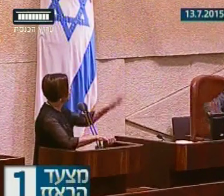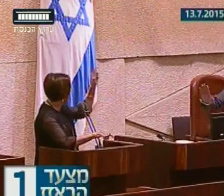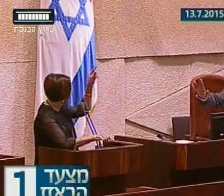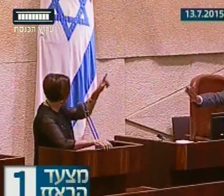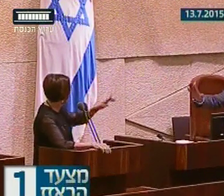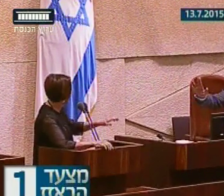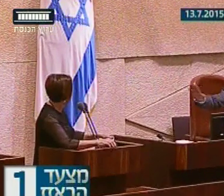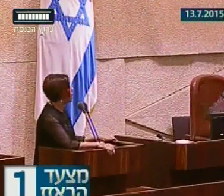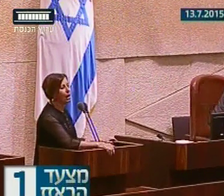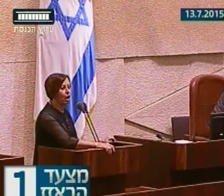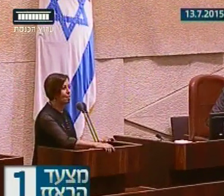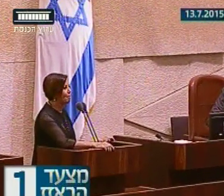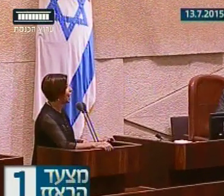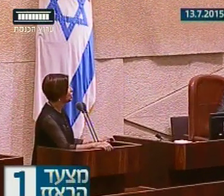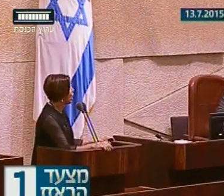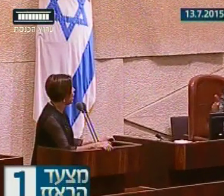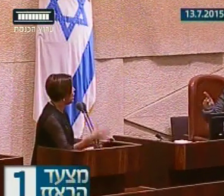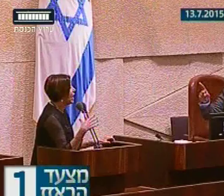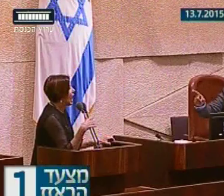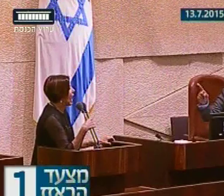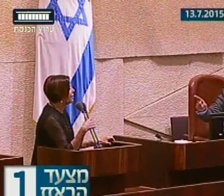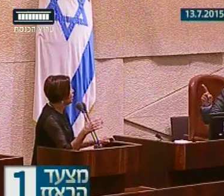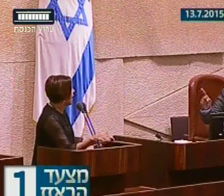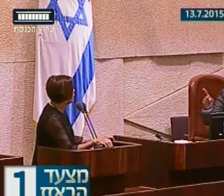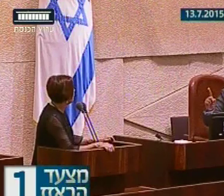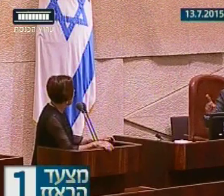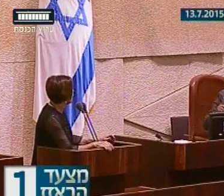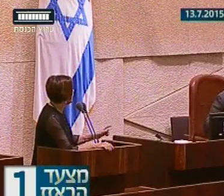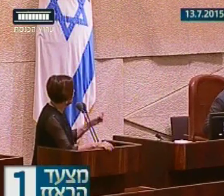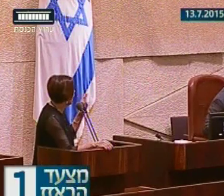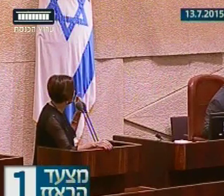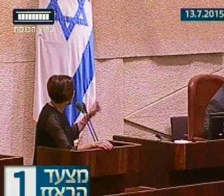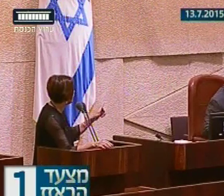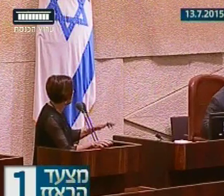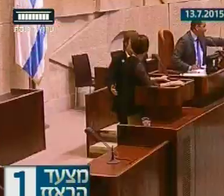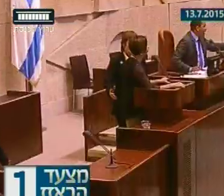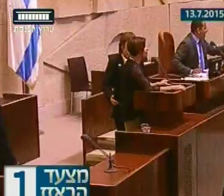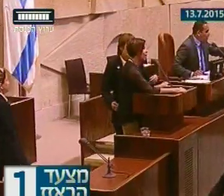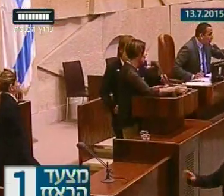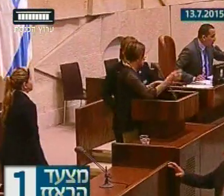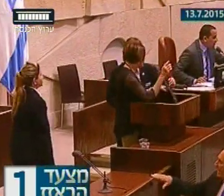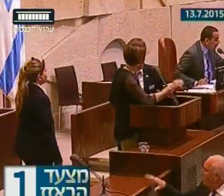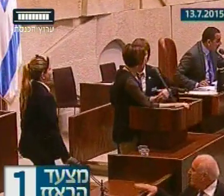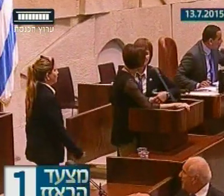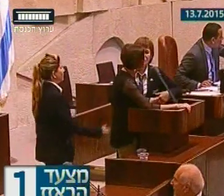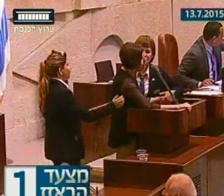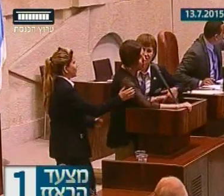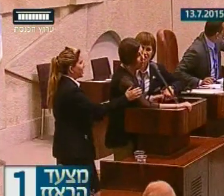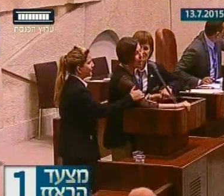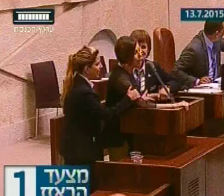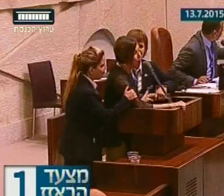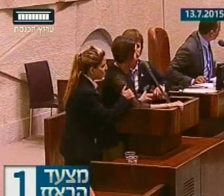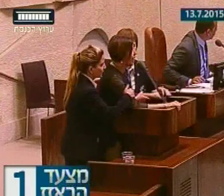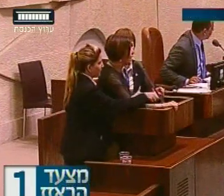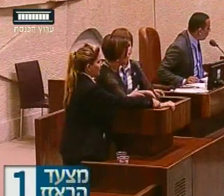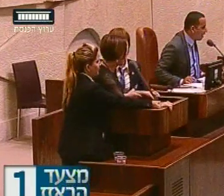לא תם זמנך. אני מבקש שתרדי מהדוכן. לא, ממש לא. נא להוריד את חברת הכנסת זהבה גלאון מהדוכן. אדוני היושב-ראש, אתה לא צנזור. לא, אני קורא אותך לסדר פעם שלישית. נא